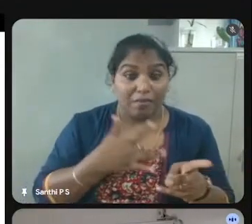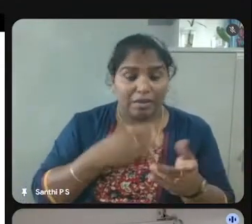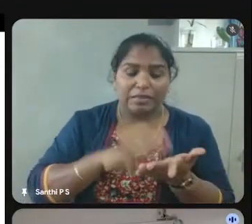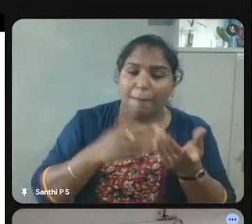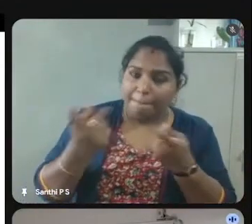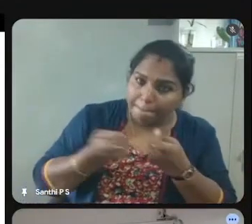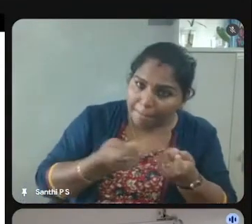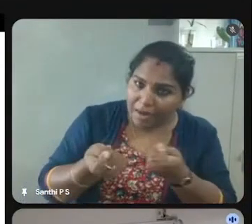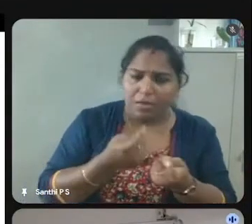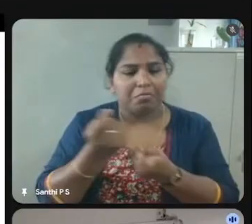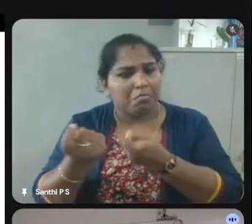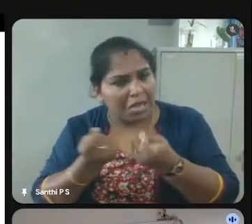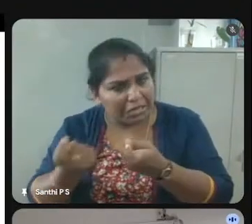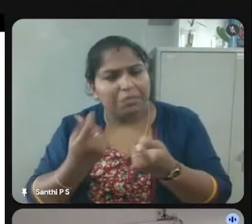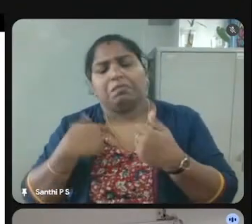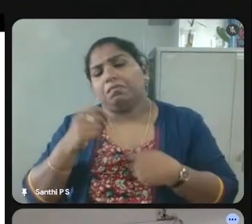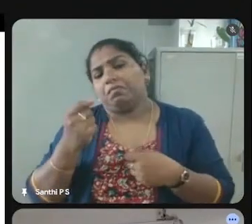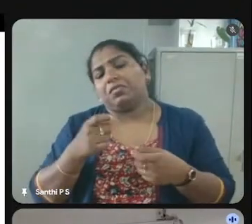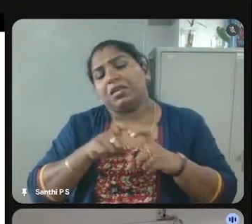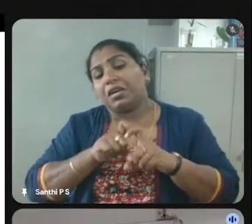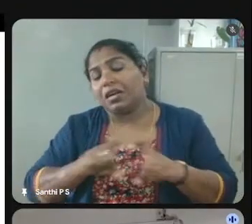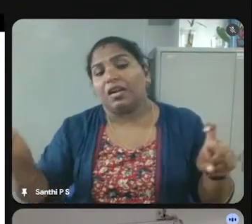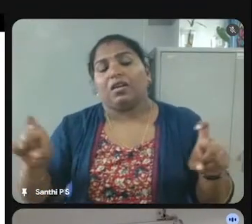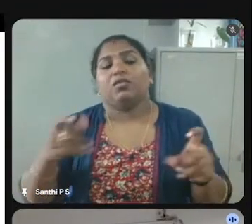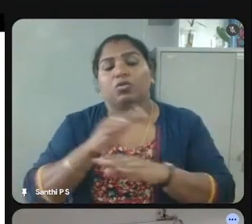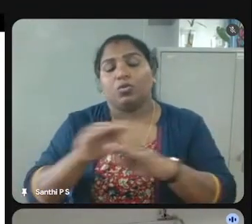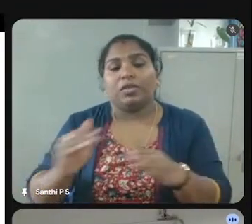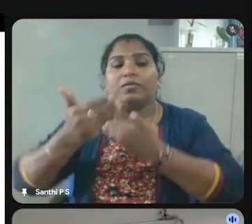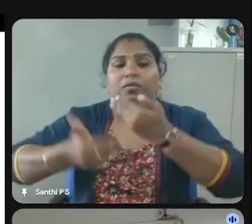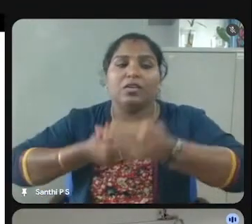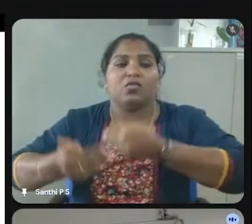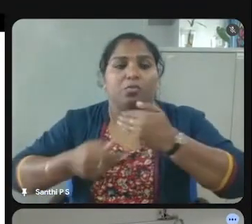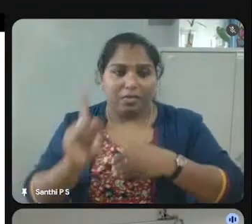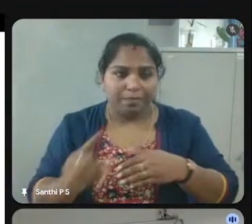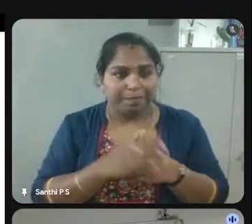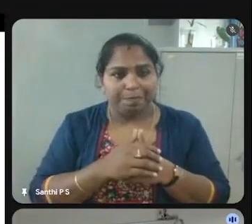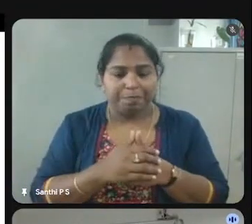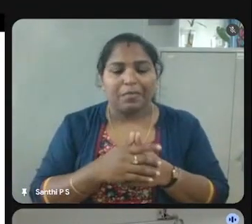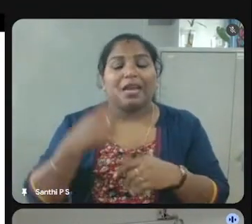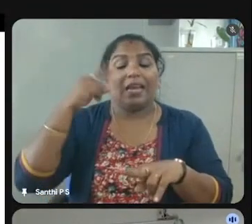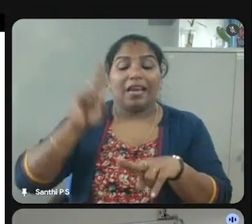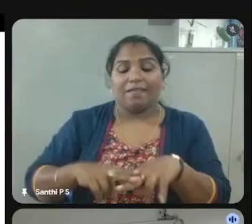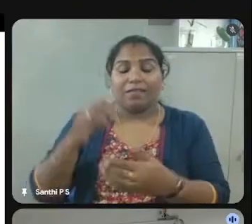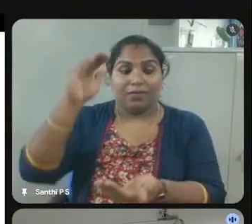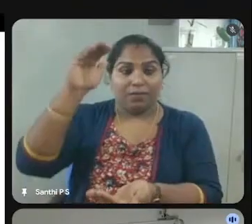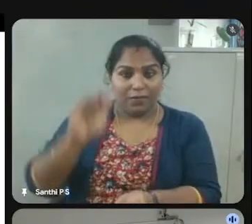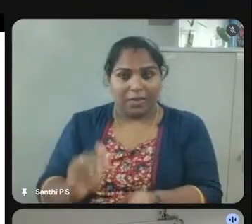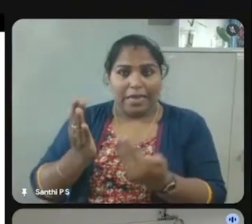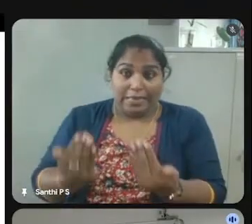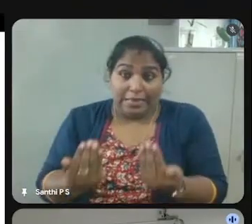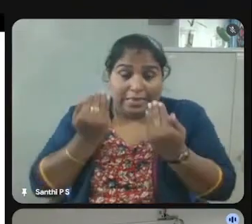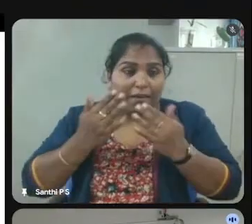പ്രോപ്പറായിട്ട് മെയിൻറ്റെയിൻ പോകാനുള്ള ഒരു ഹെൽപ്പ് കുട്ടിക്ക് ചെയ്യാൻ പറ്റും. അതുപോലെ തന്നെ കുട്ടി സെക്യൂർഡ് ആണ്, നമ്മുടെ അടുത്താണ് കുട്ടി